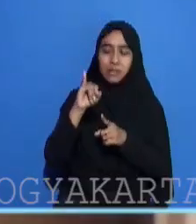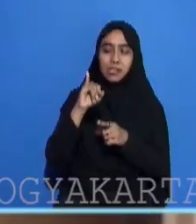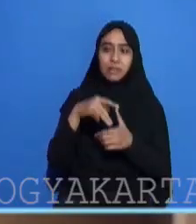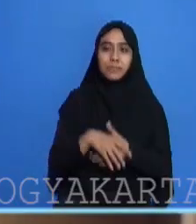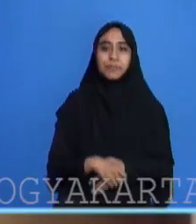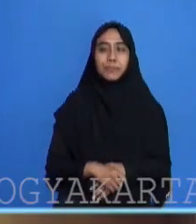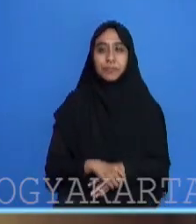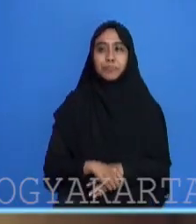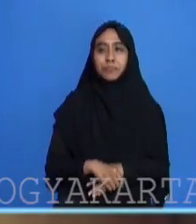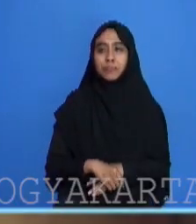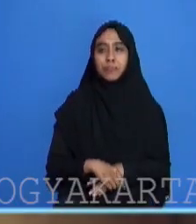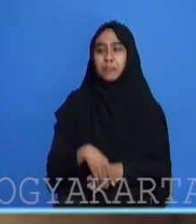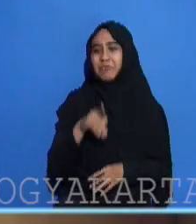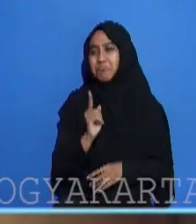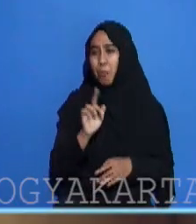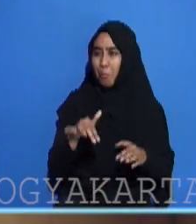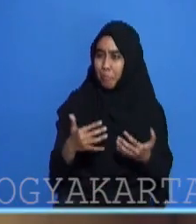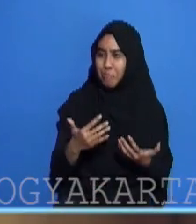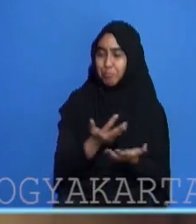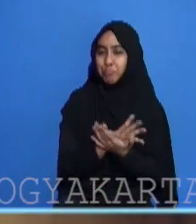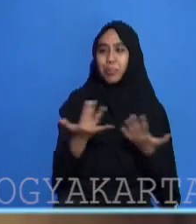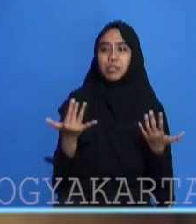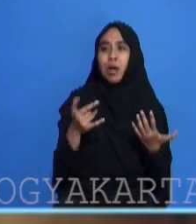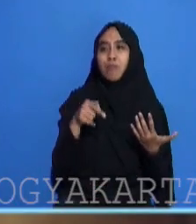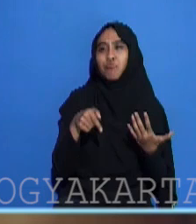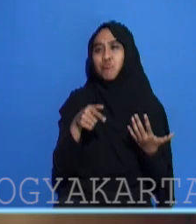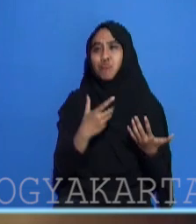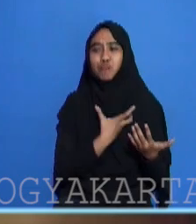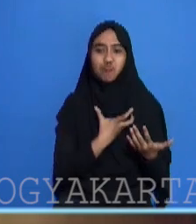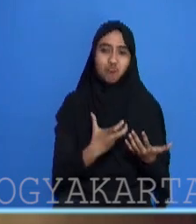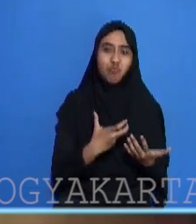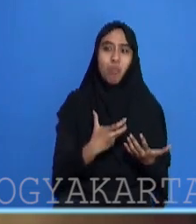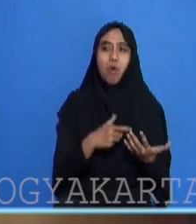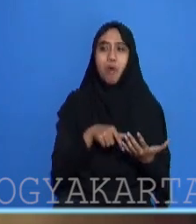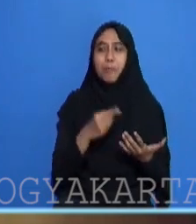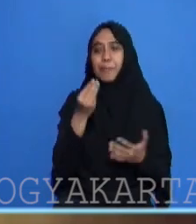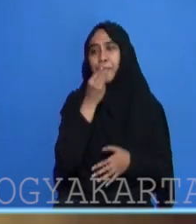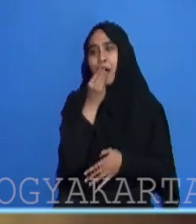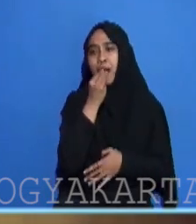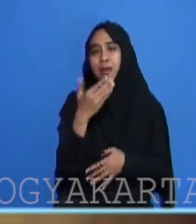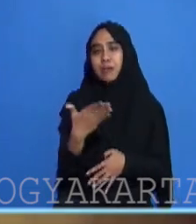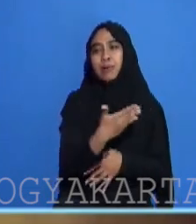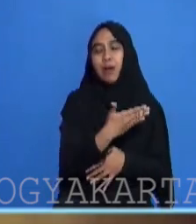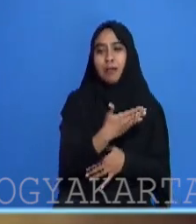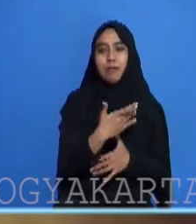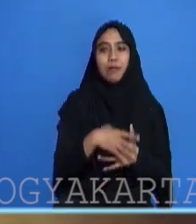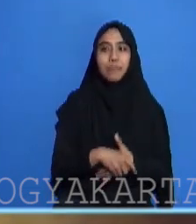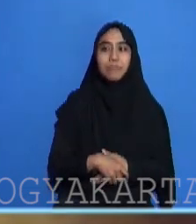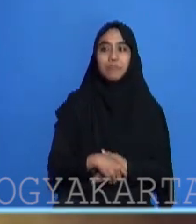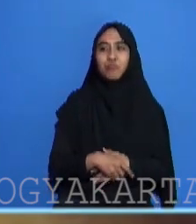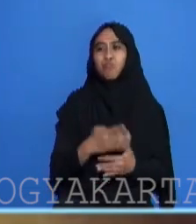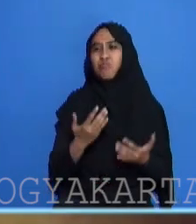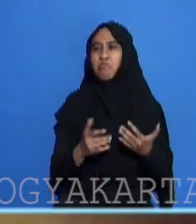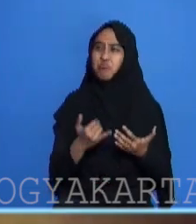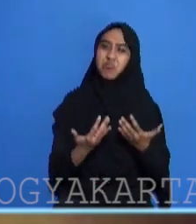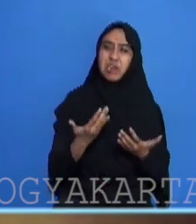Karena supaya masyarakat itu lebih gemar untuk mengkonsumsi ikan gitu. Jadi mungkin